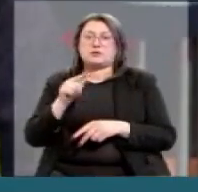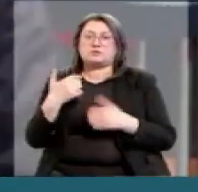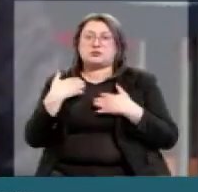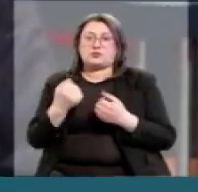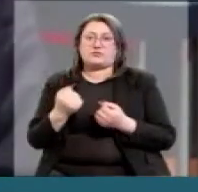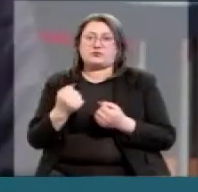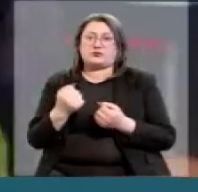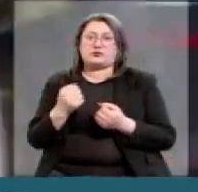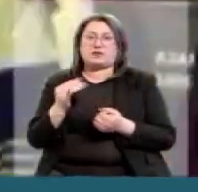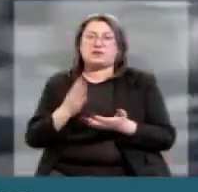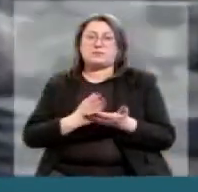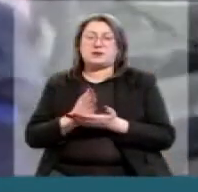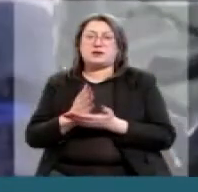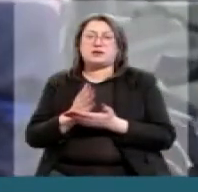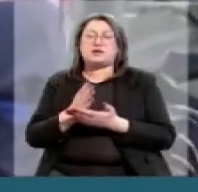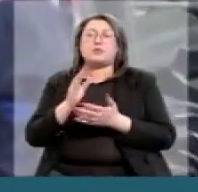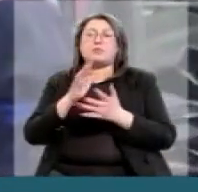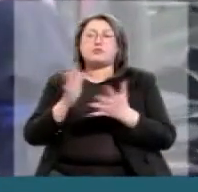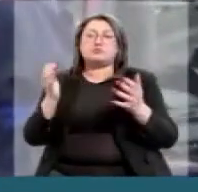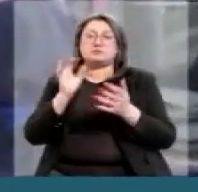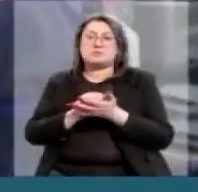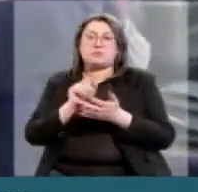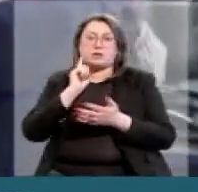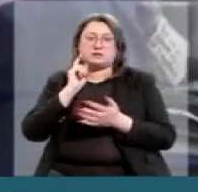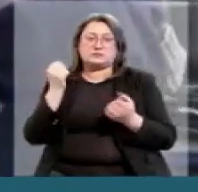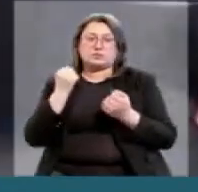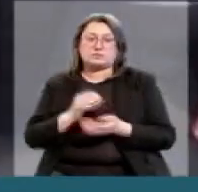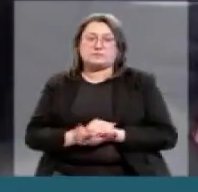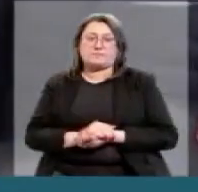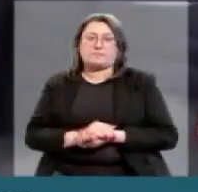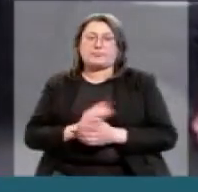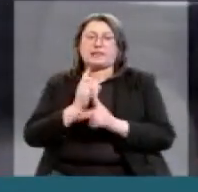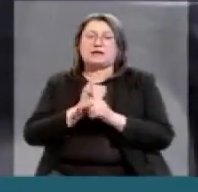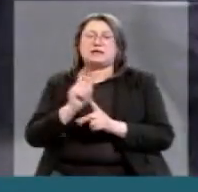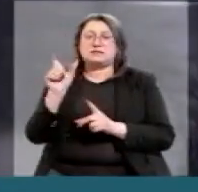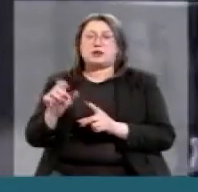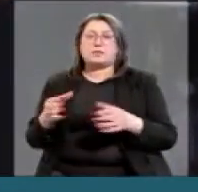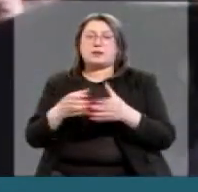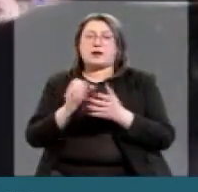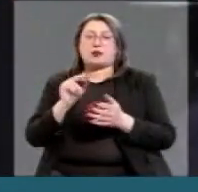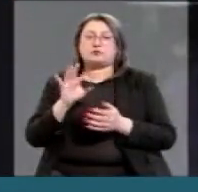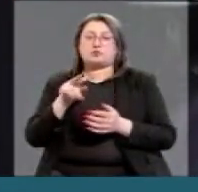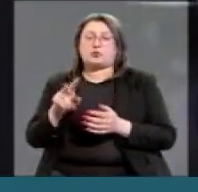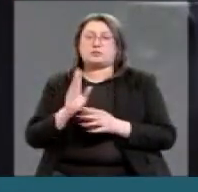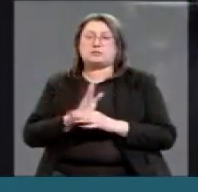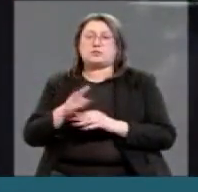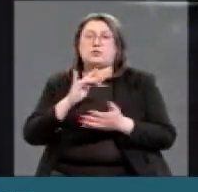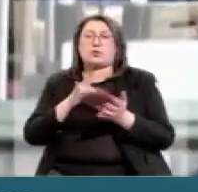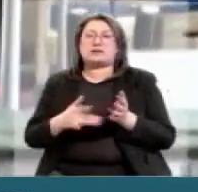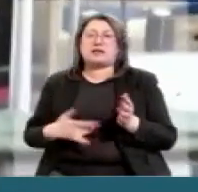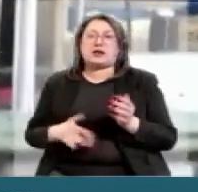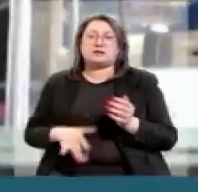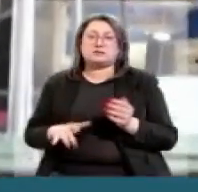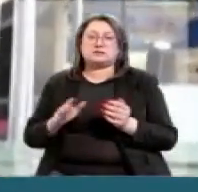талпындыру ең басты мәселе. Ақжол партиясының кандидаттары Тараз шаһарына барды. Жергілікті кәсіпкерлермен кездесіп, сайлауалды бағдарламасын